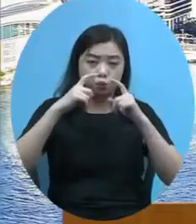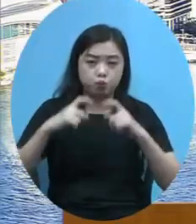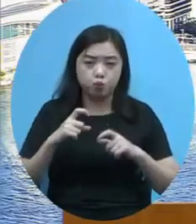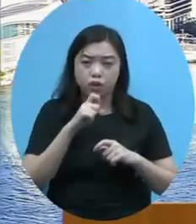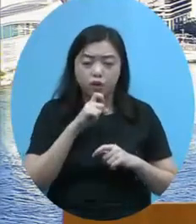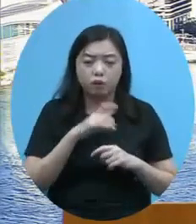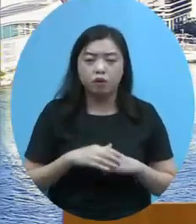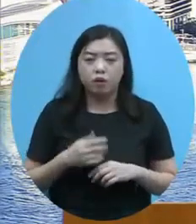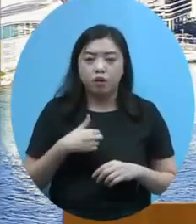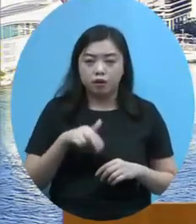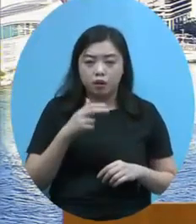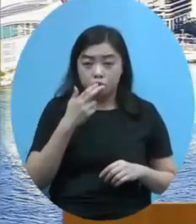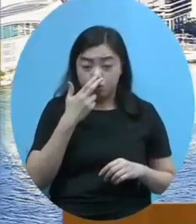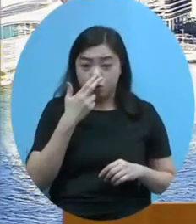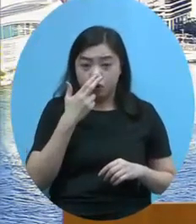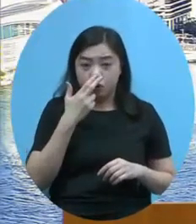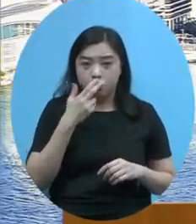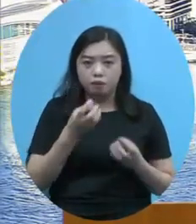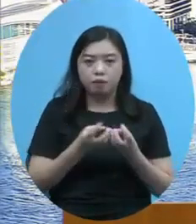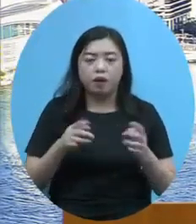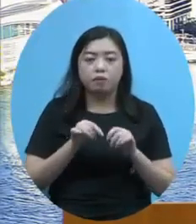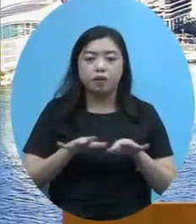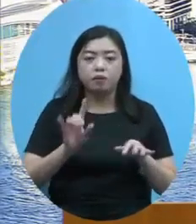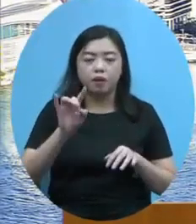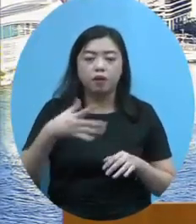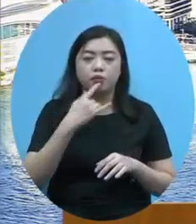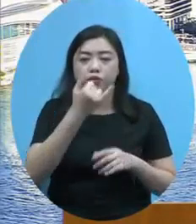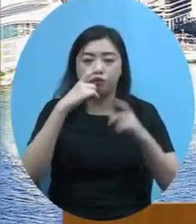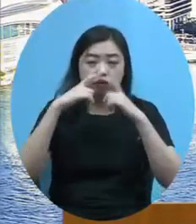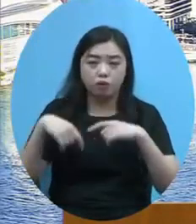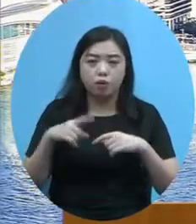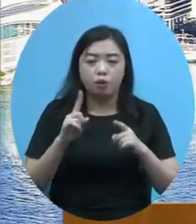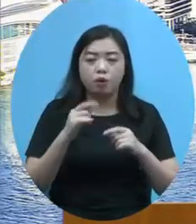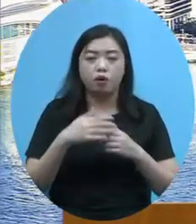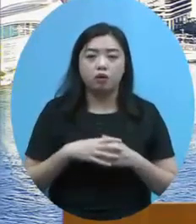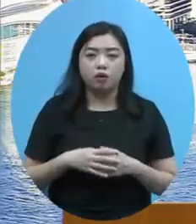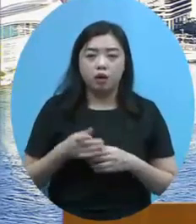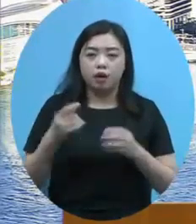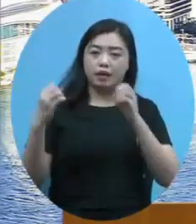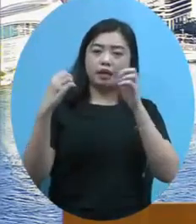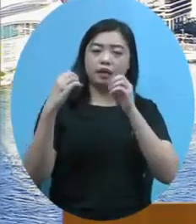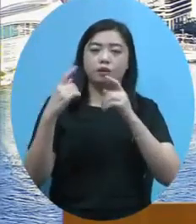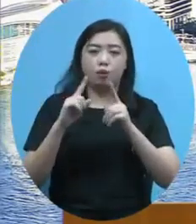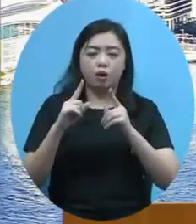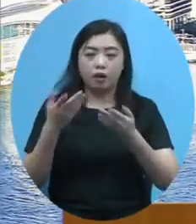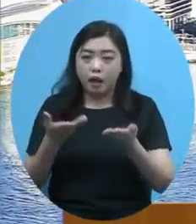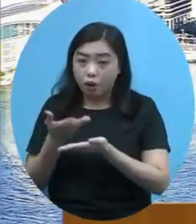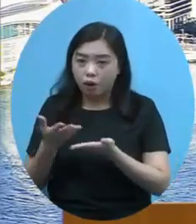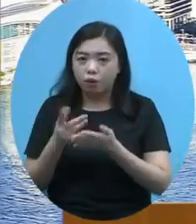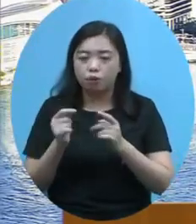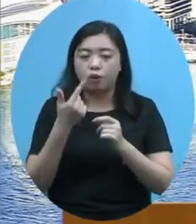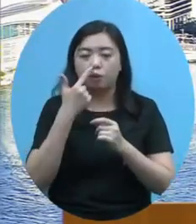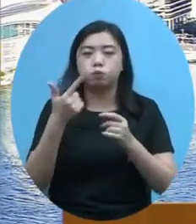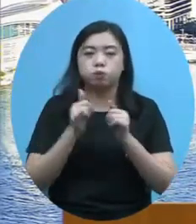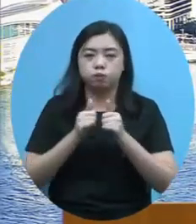咁我哋相信即係個爆發都係因為即係可能有啲除口罩同埋比較大家交談啊或者交往係即係密集嘅時